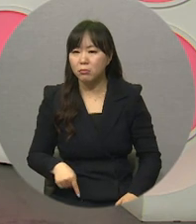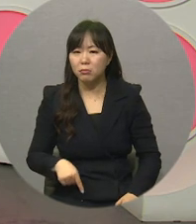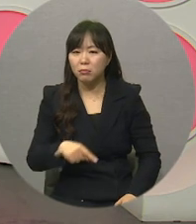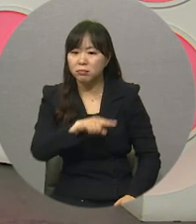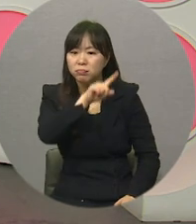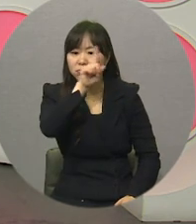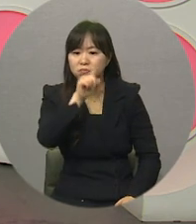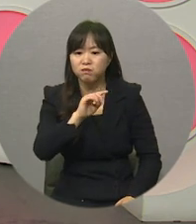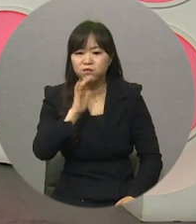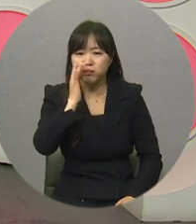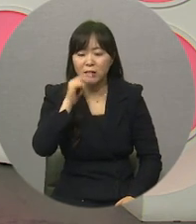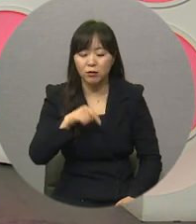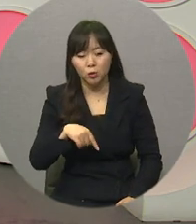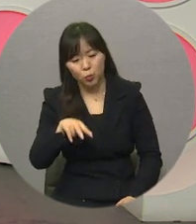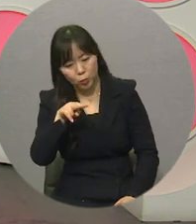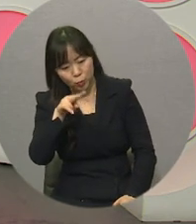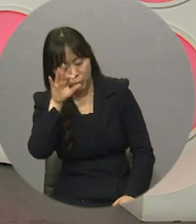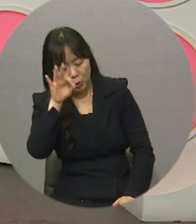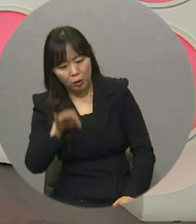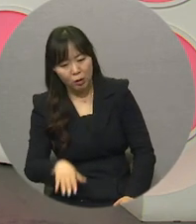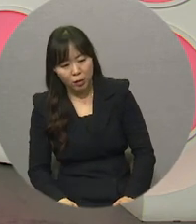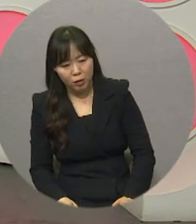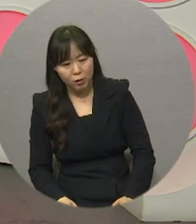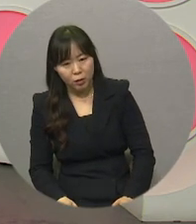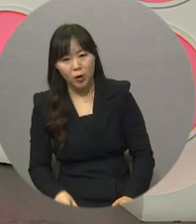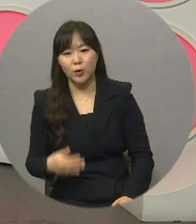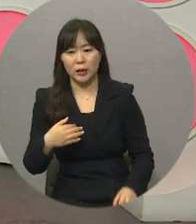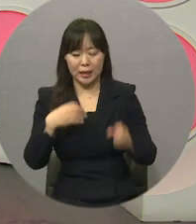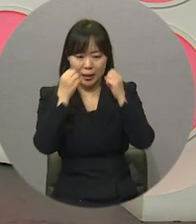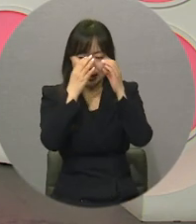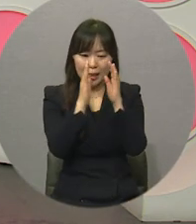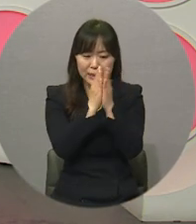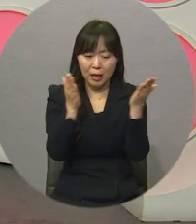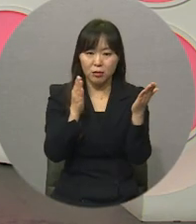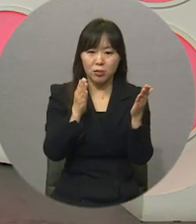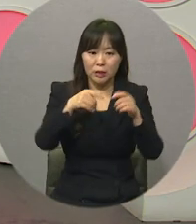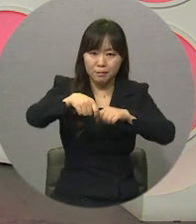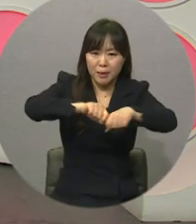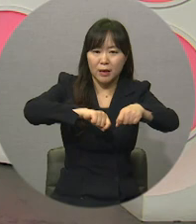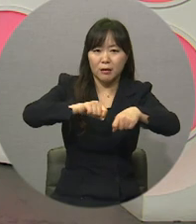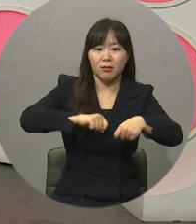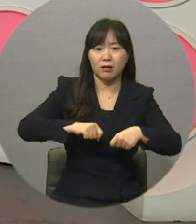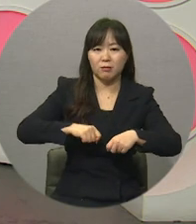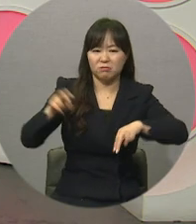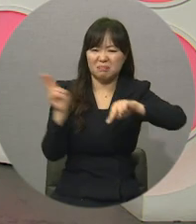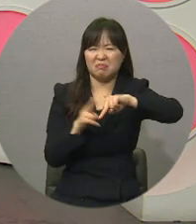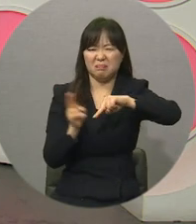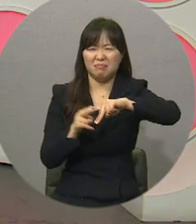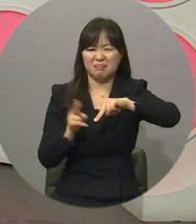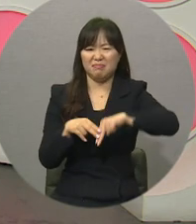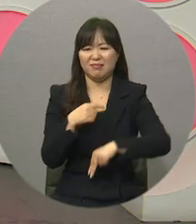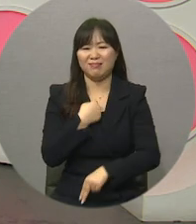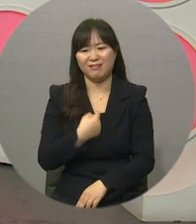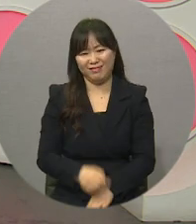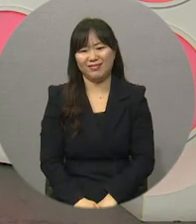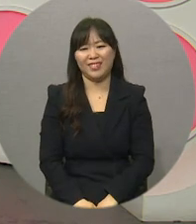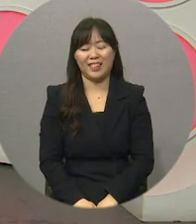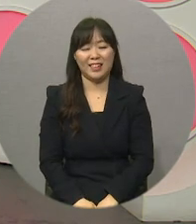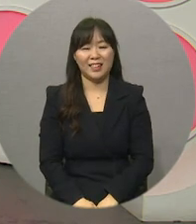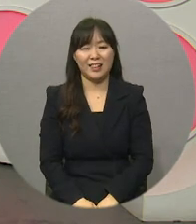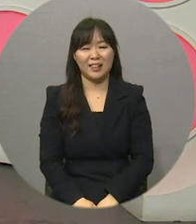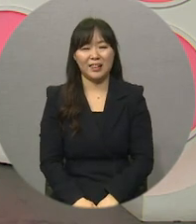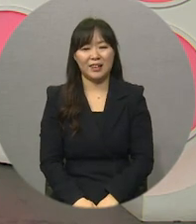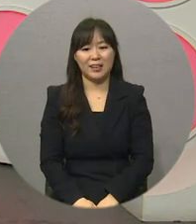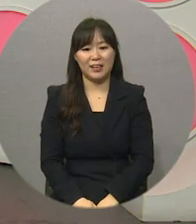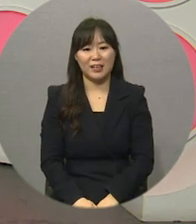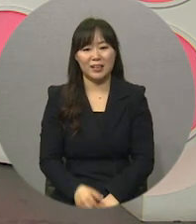모르잖아. 그래갖고 뒤에서 이렇게 보고 있다가, 제가 새 공책을 다 찢으니까, 혼났구나. 해초리 맞았어요. 아이고. 아버님,